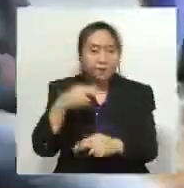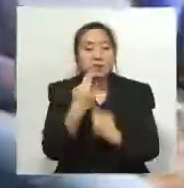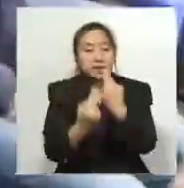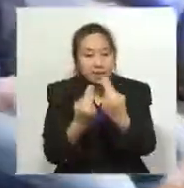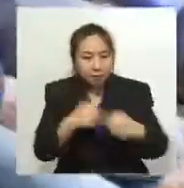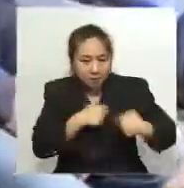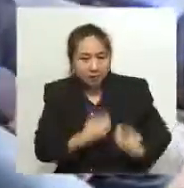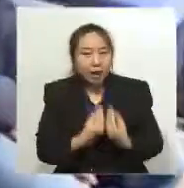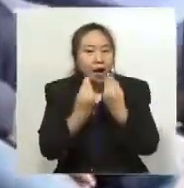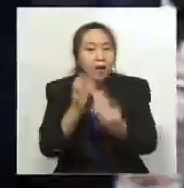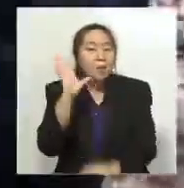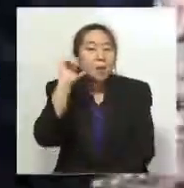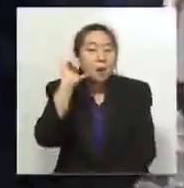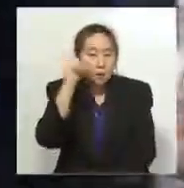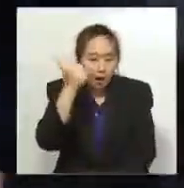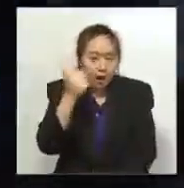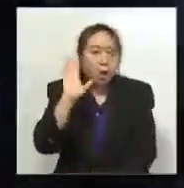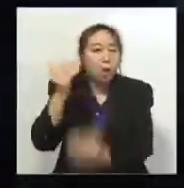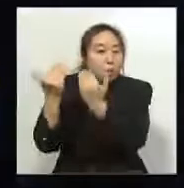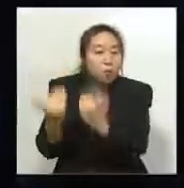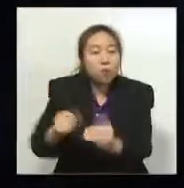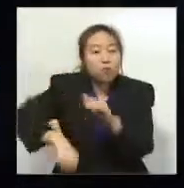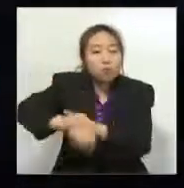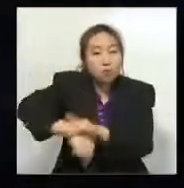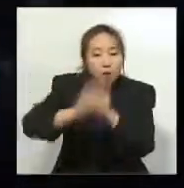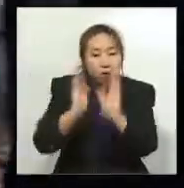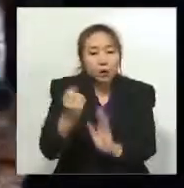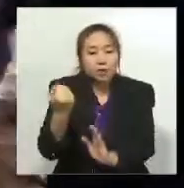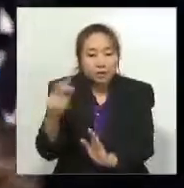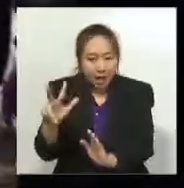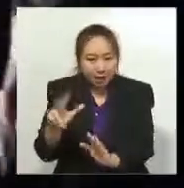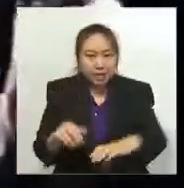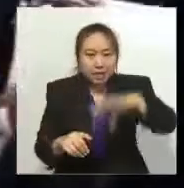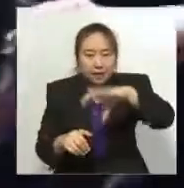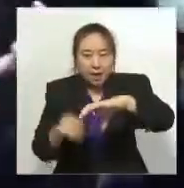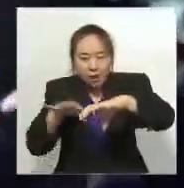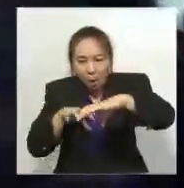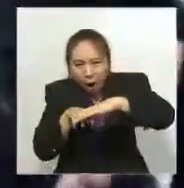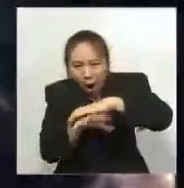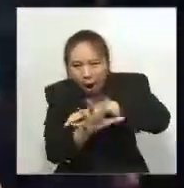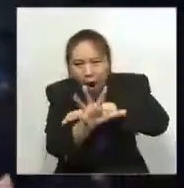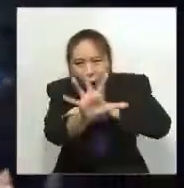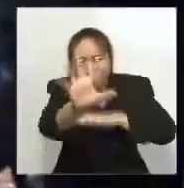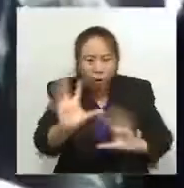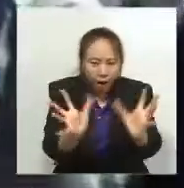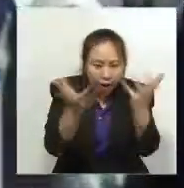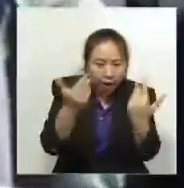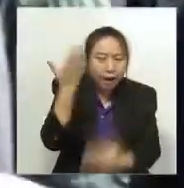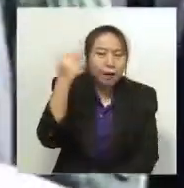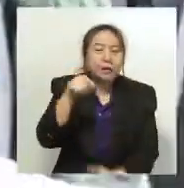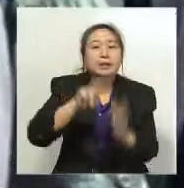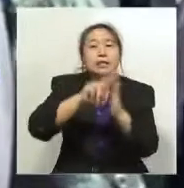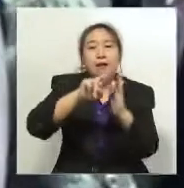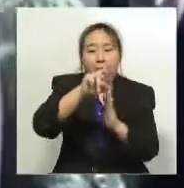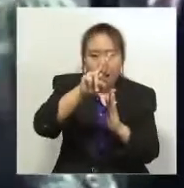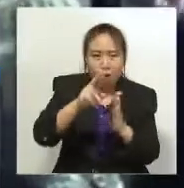แม่ผู้ปกครองของนักฟุตบอลเยาวชน13คนที่ติดพลัดหลงอยู่ในถ้ำหลวงขุนน้ำนางนอนอำเภอแม่สายจังหวัดเชียงราย